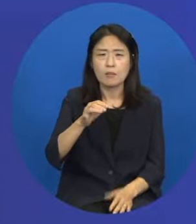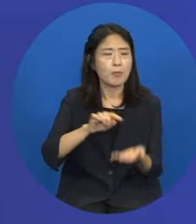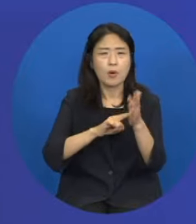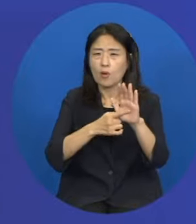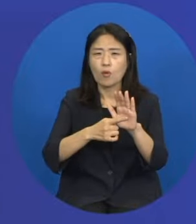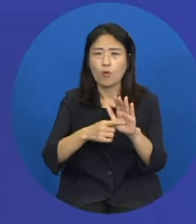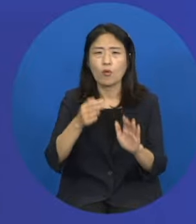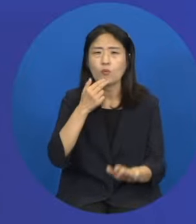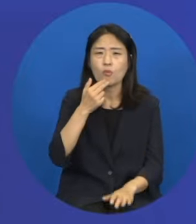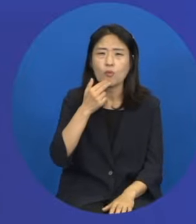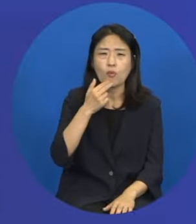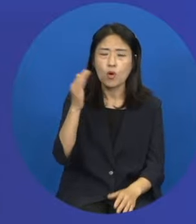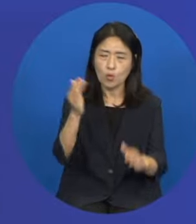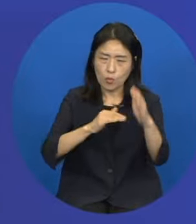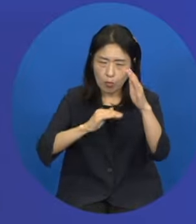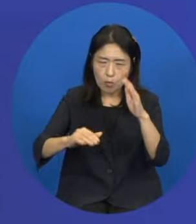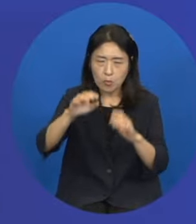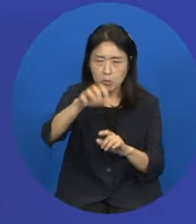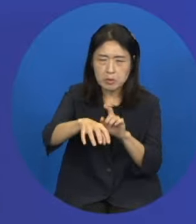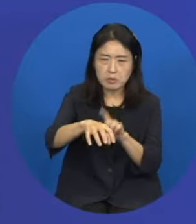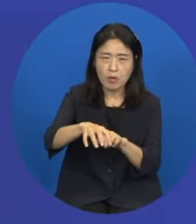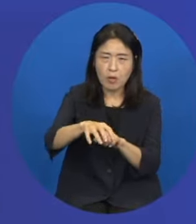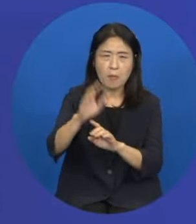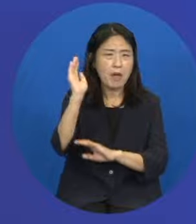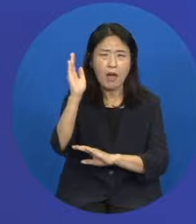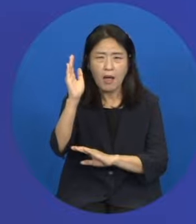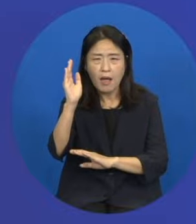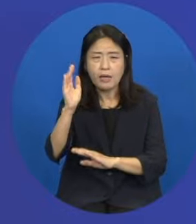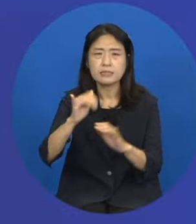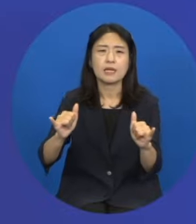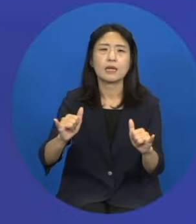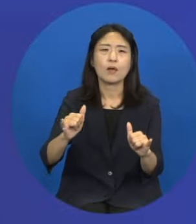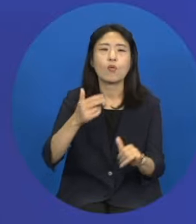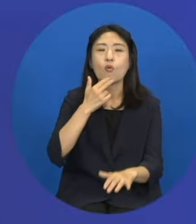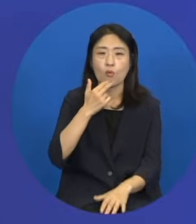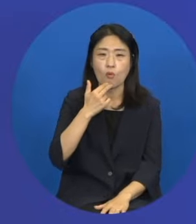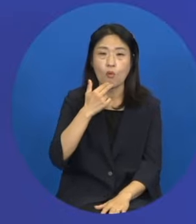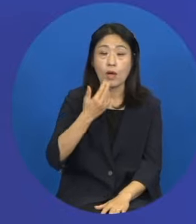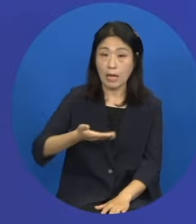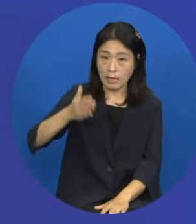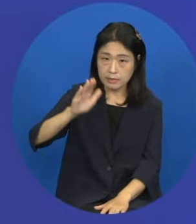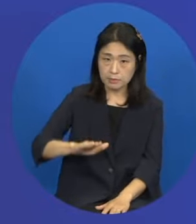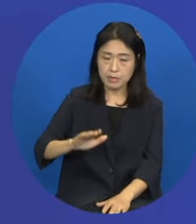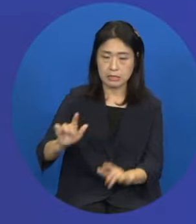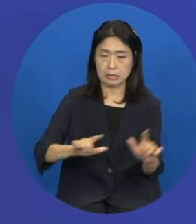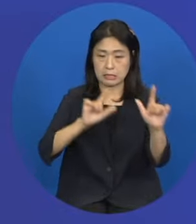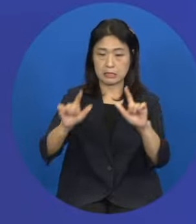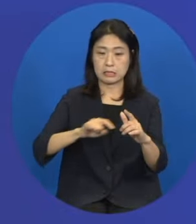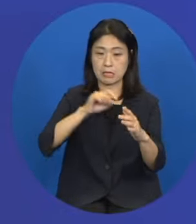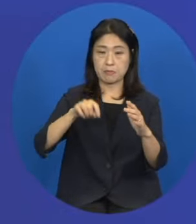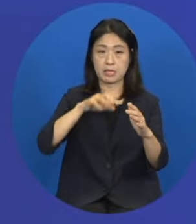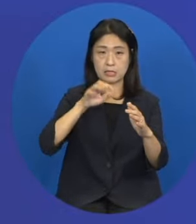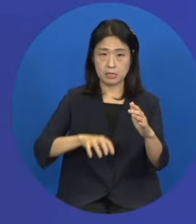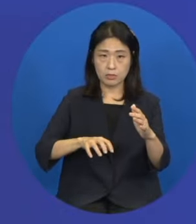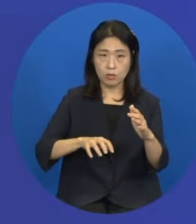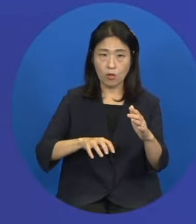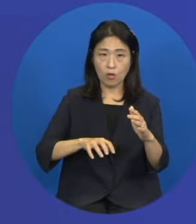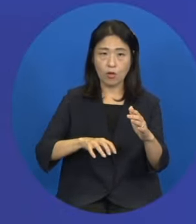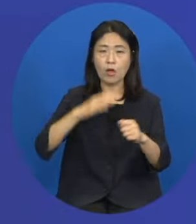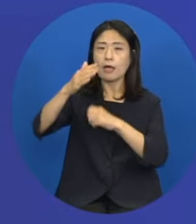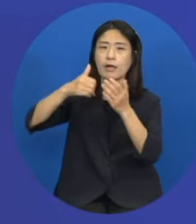공공장소에서도 외친 분들은 아니었어요. 그런데 하나님은요, 이들이 삶의 자리에서 바알에서 무릎 꿇지 않고